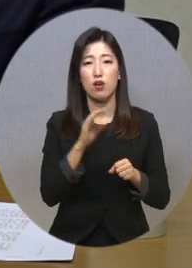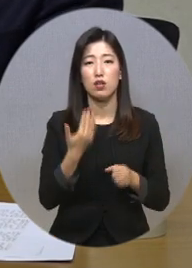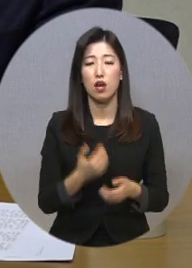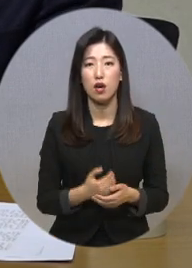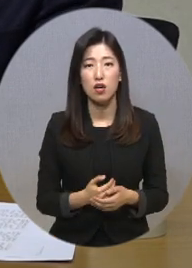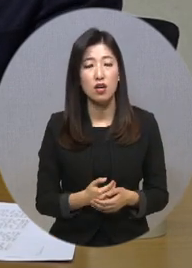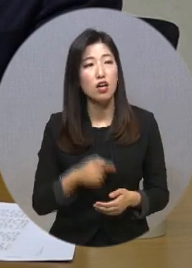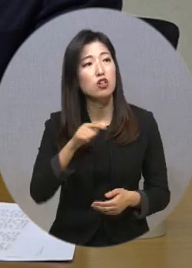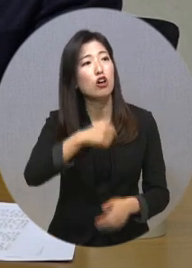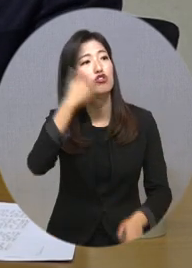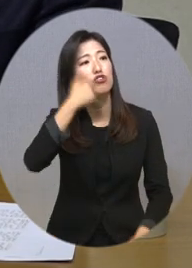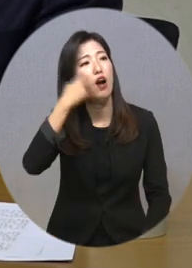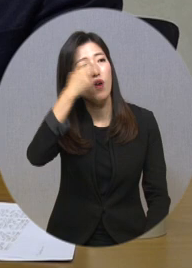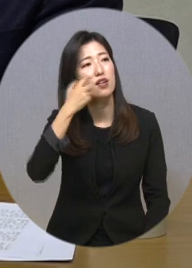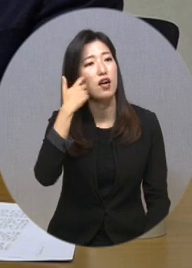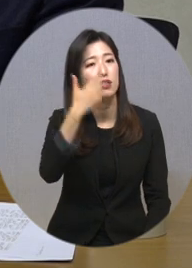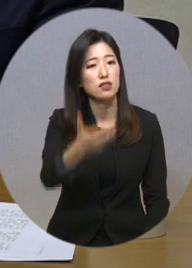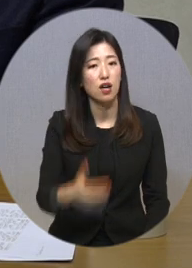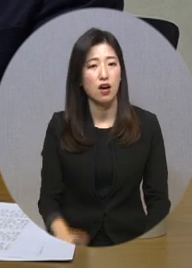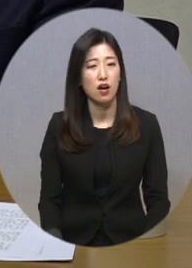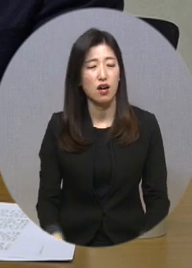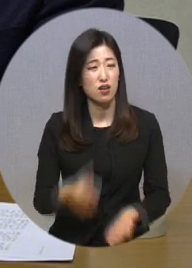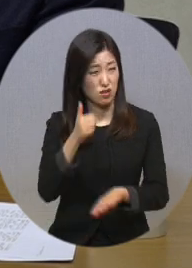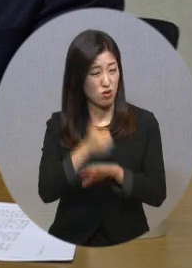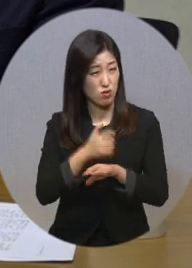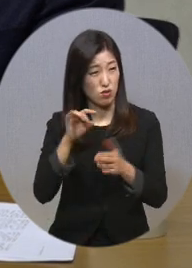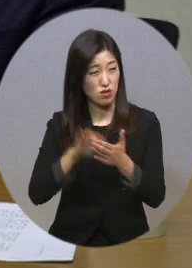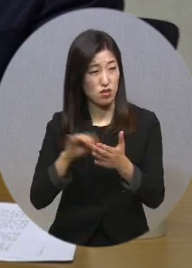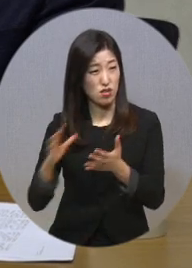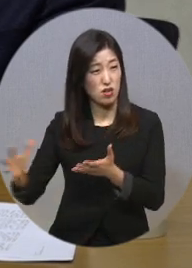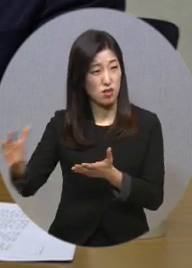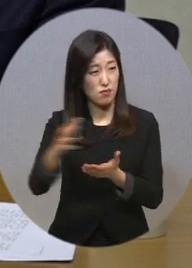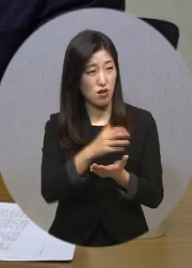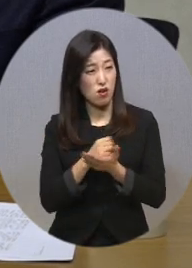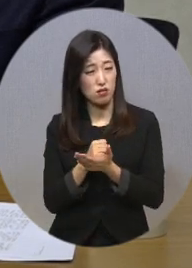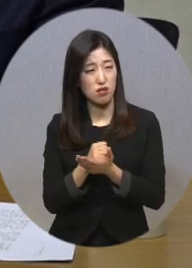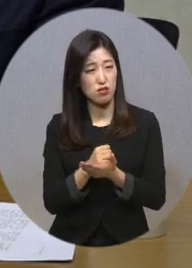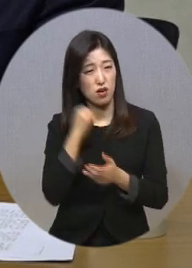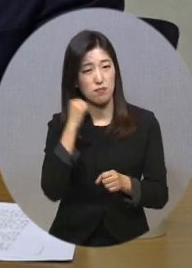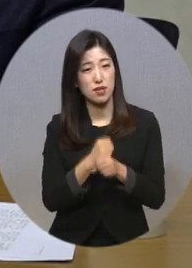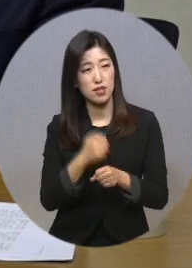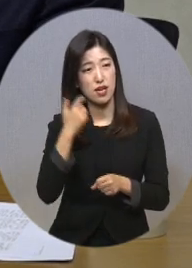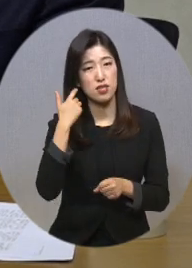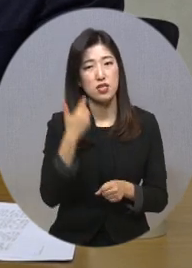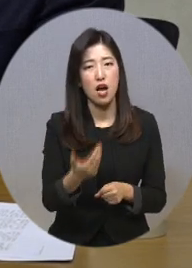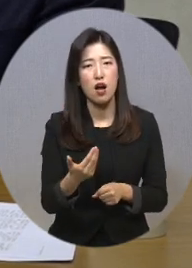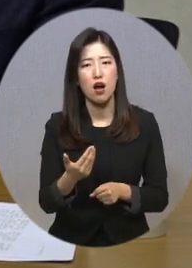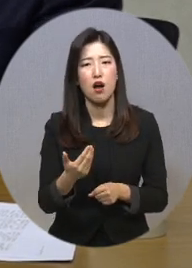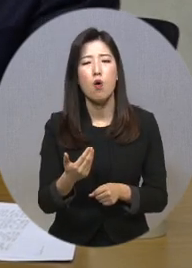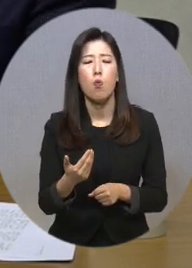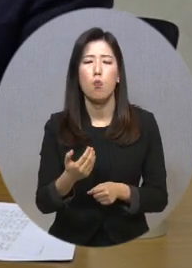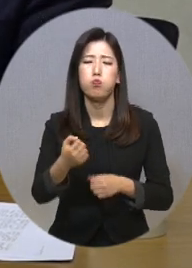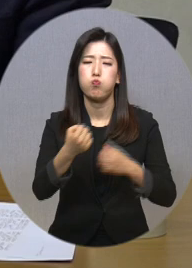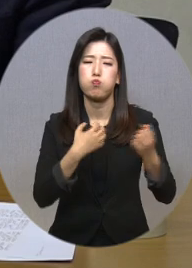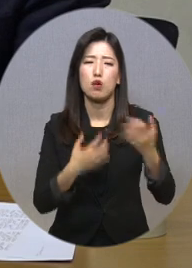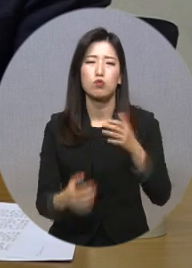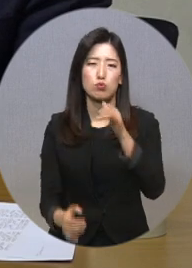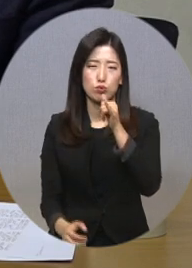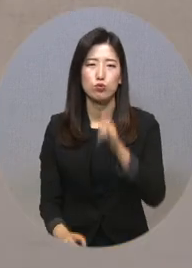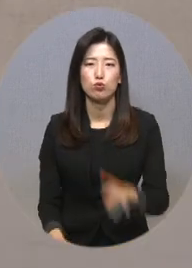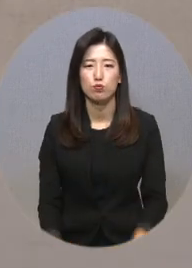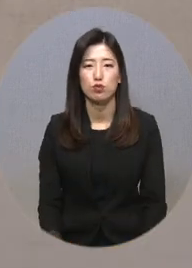관리하느냐 아니면 결국 혈세를 축내자고 하는 것이 아니냐 이렇게 하시는 분들이